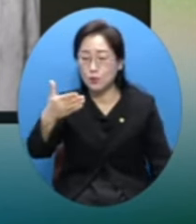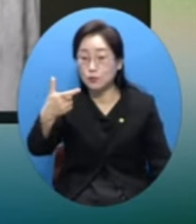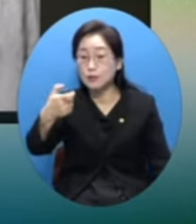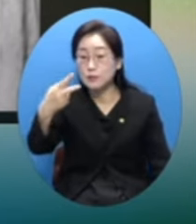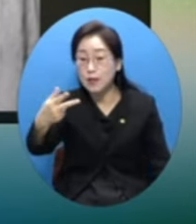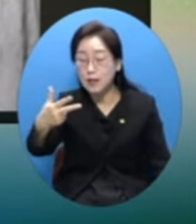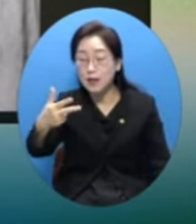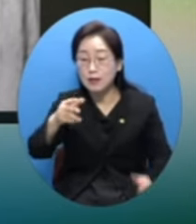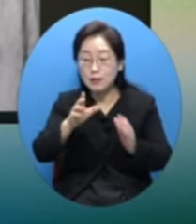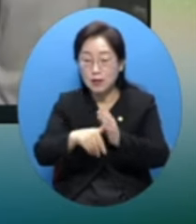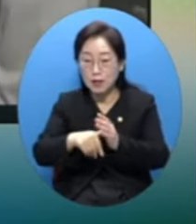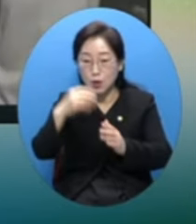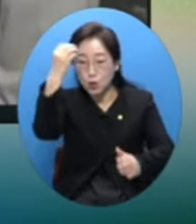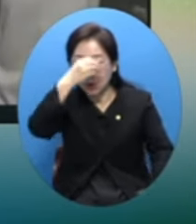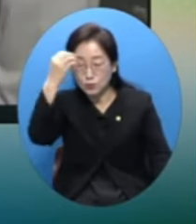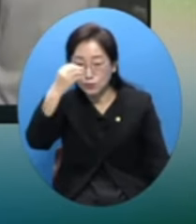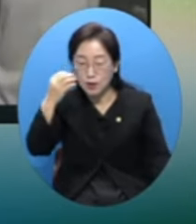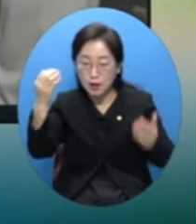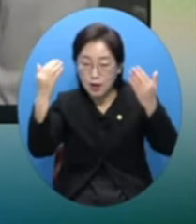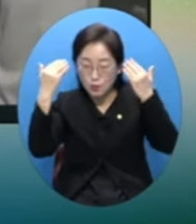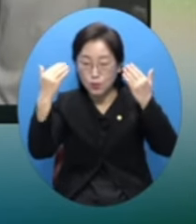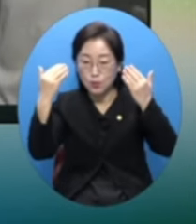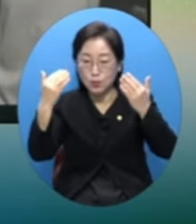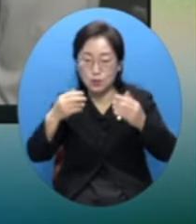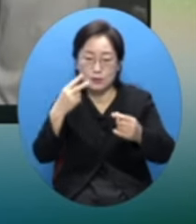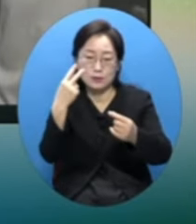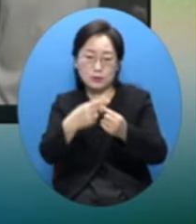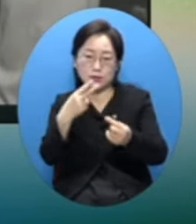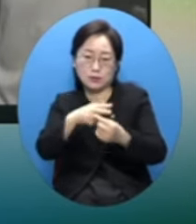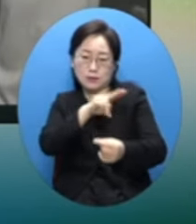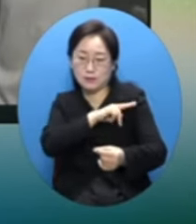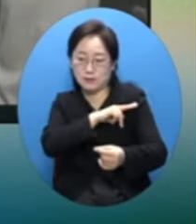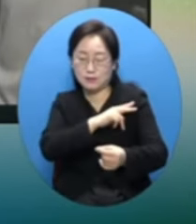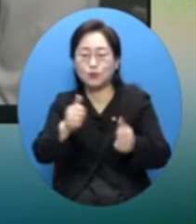고등학교 전교 2등으로 졸업을 합니다